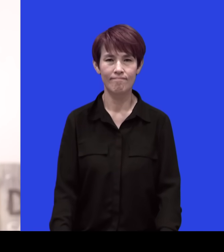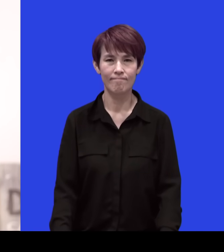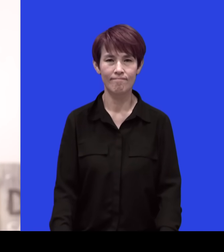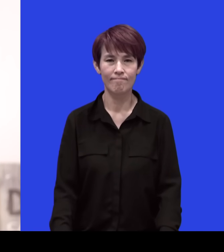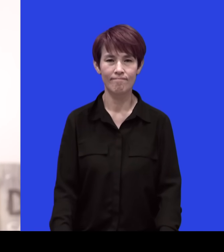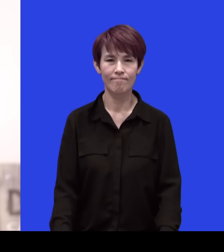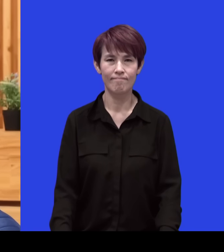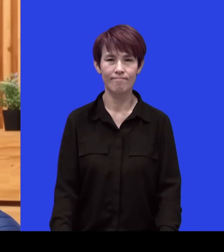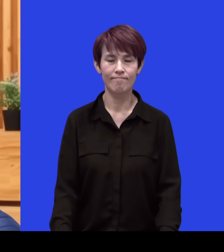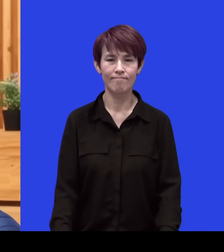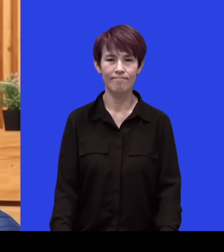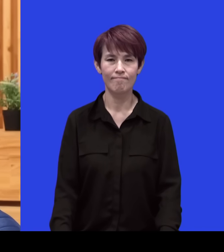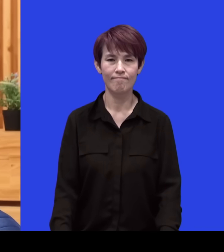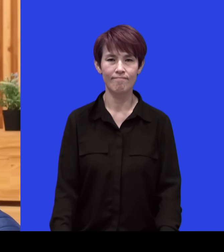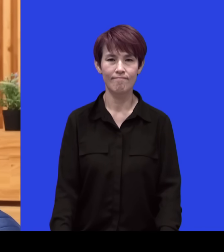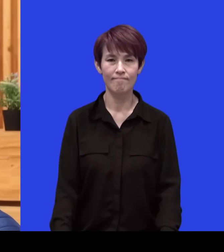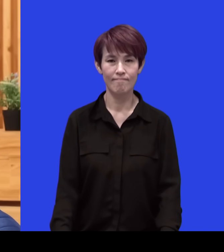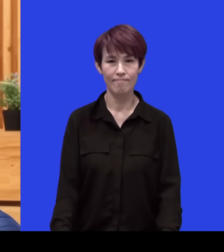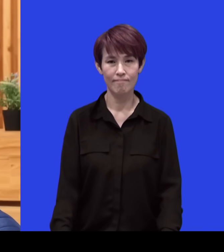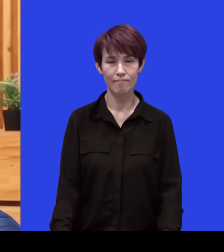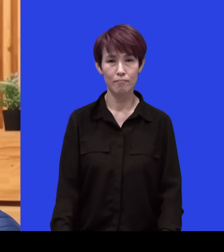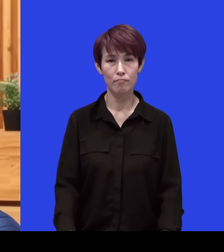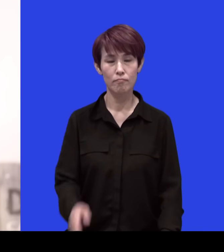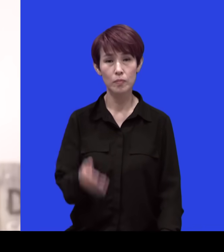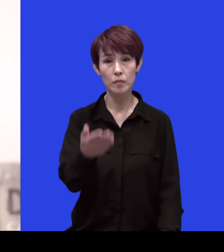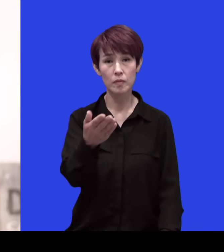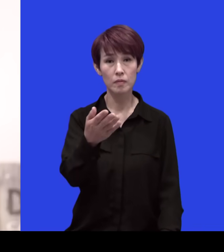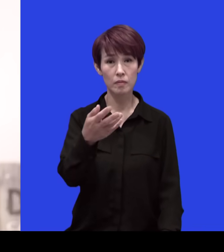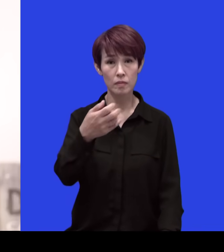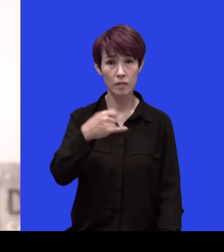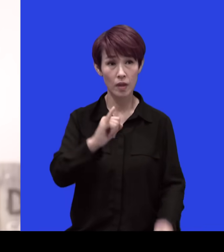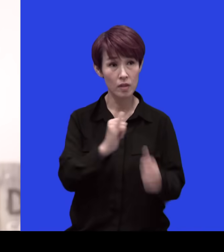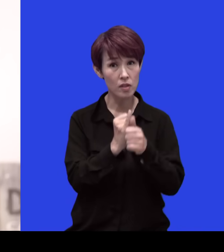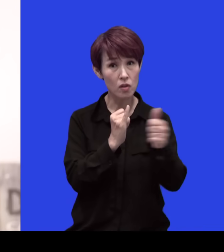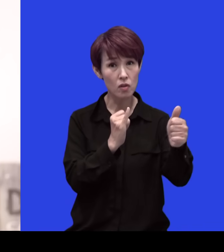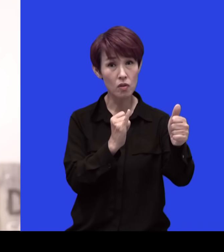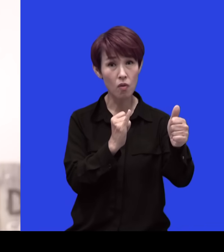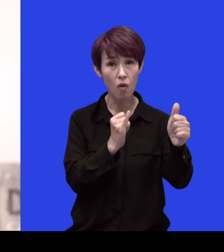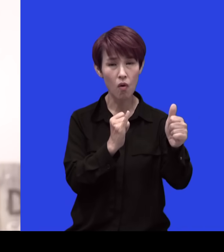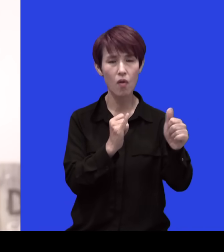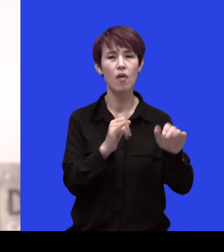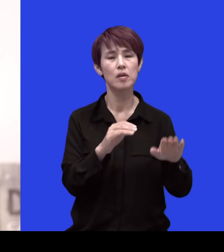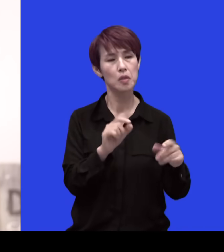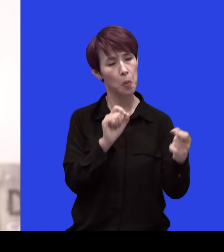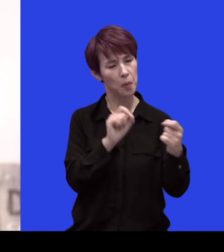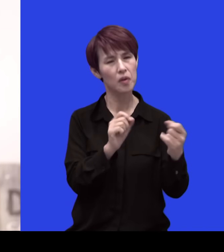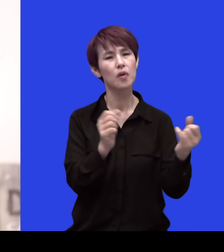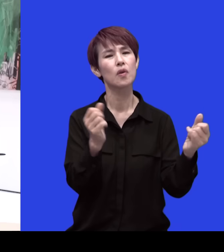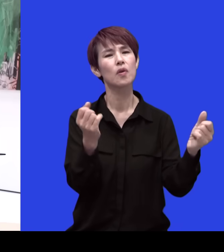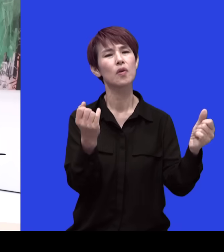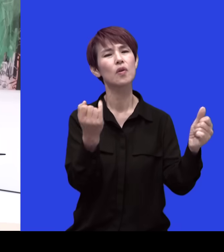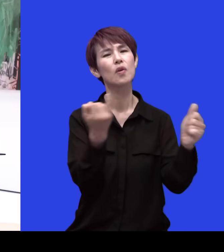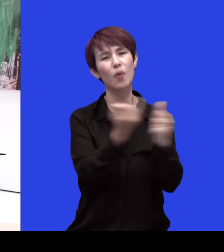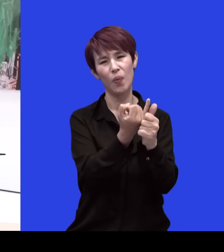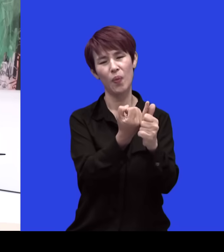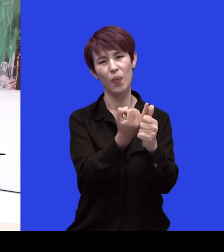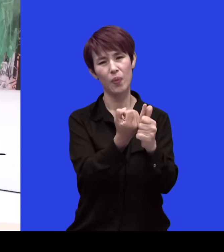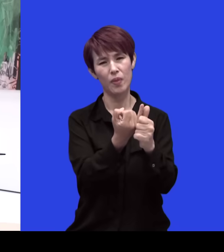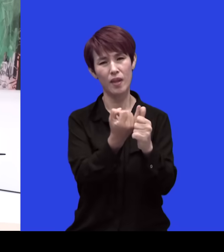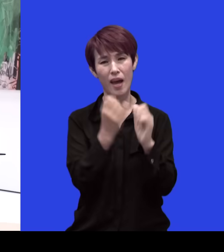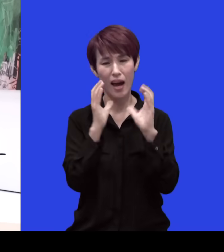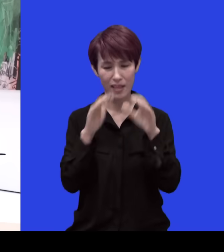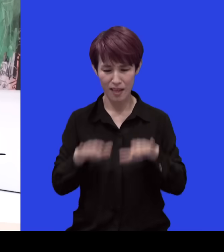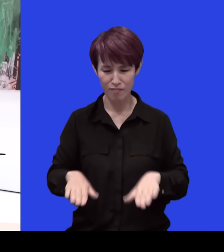그렇죠. 예. 사위분은 어떻게 그러면 뭐 이제 결혼한다고. 이제 애들 다 컸으니까.